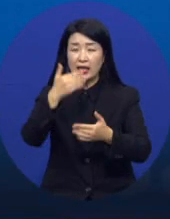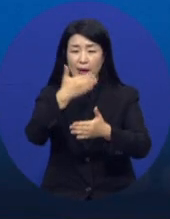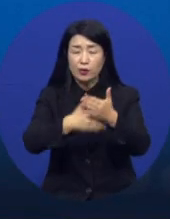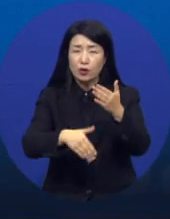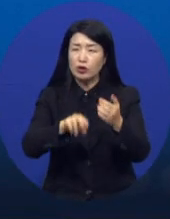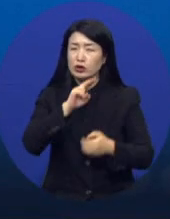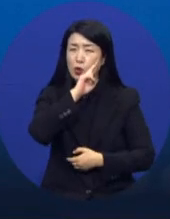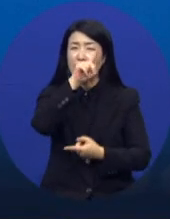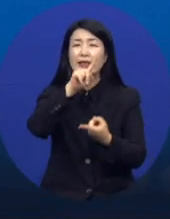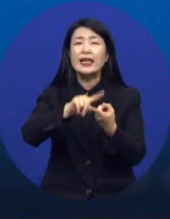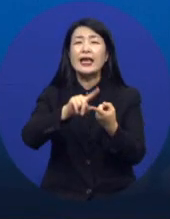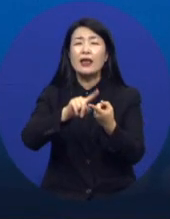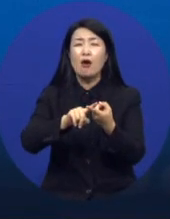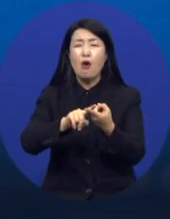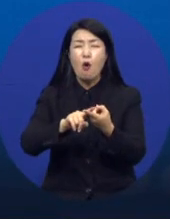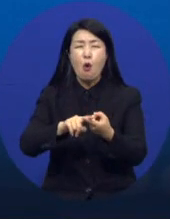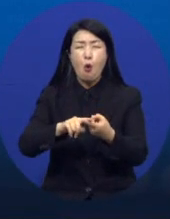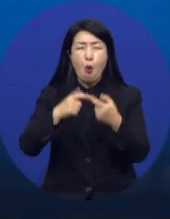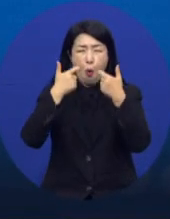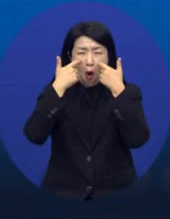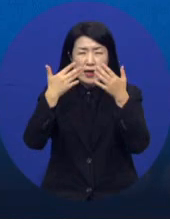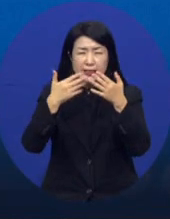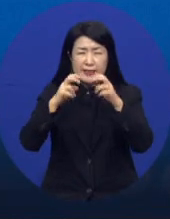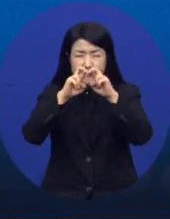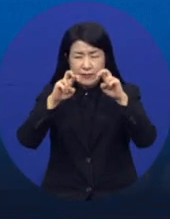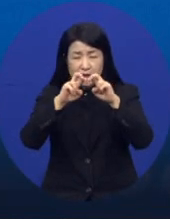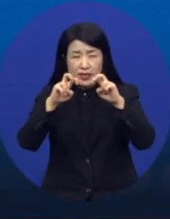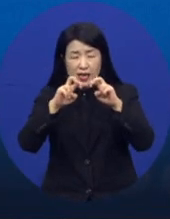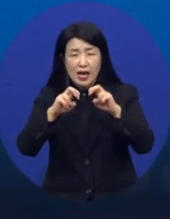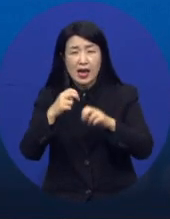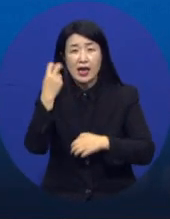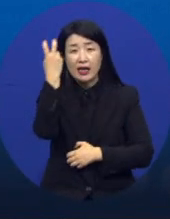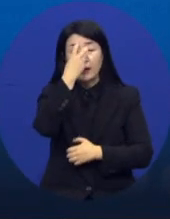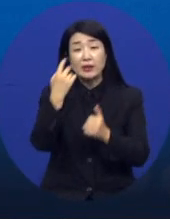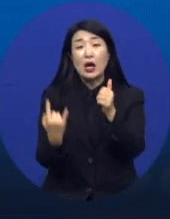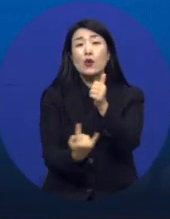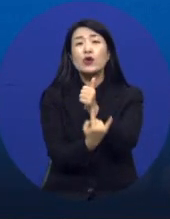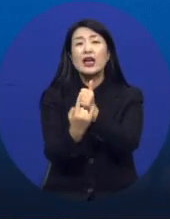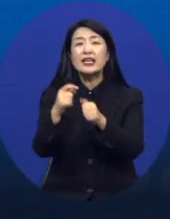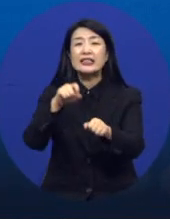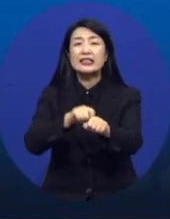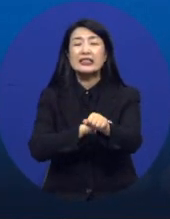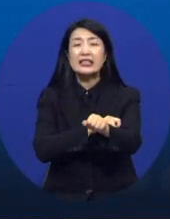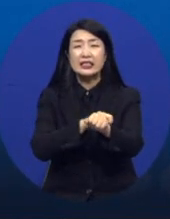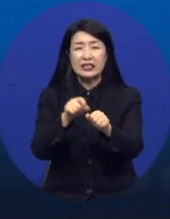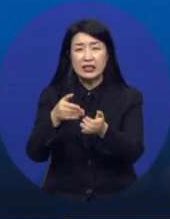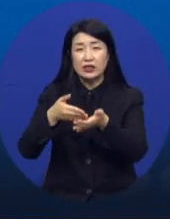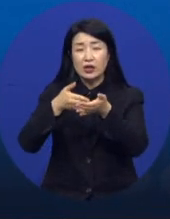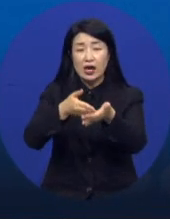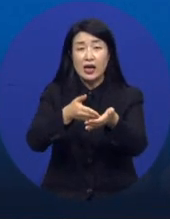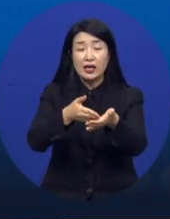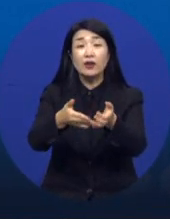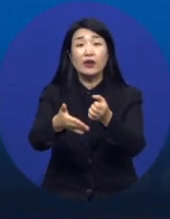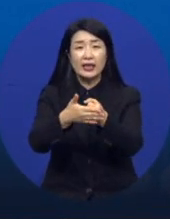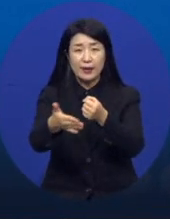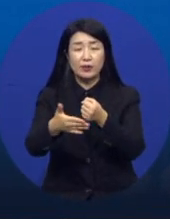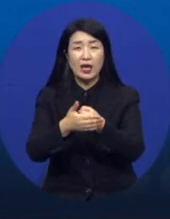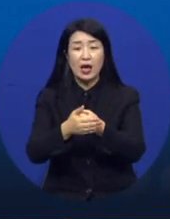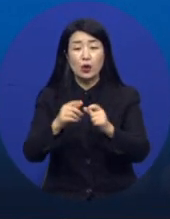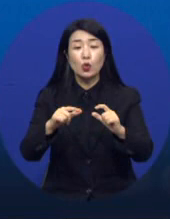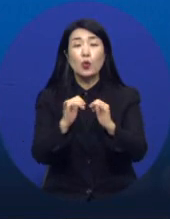지옥에 대해서도 명령 백백하게 균형하도록 감사위원회 자치감사를 일해야 할 것이라며